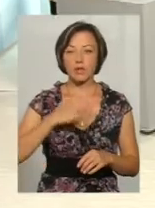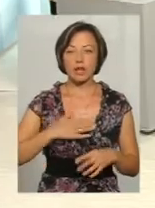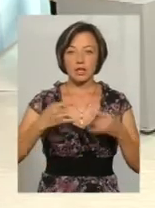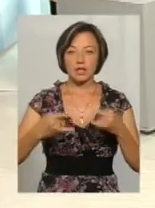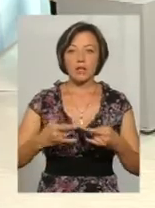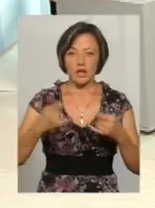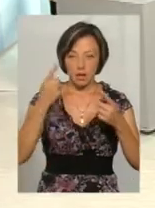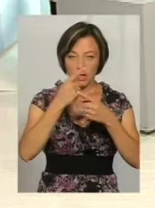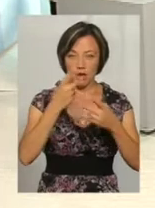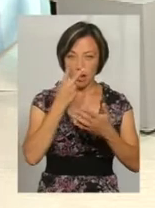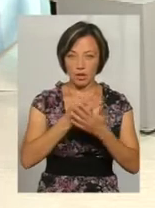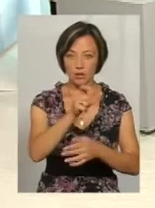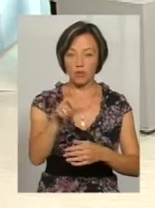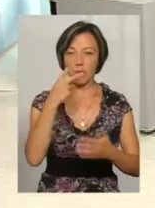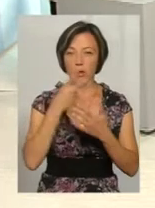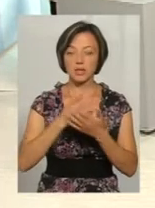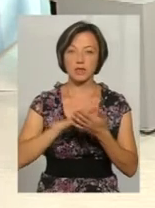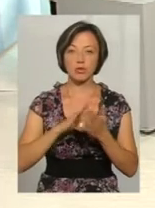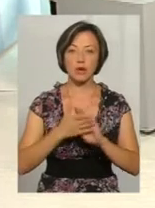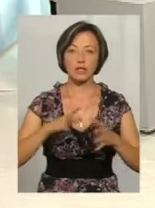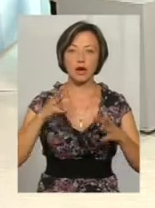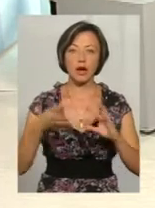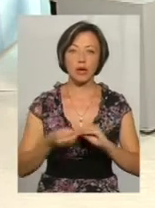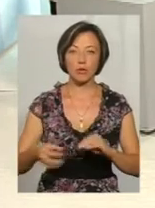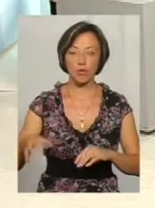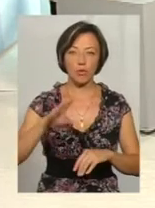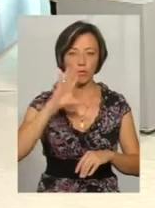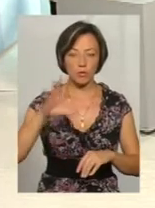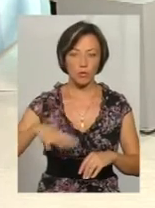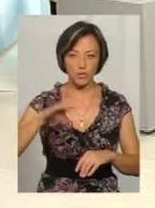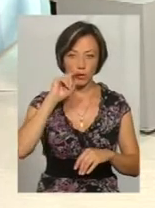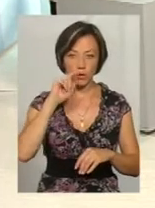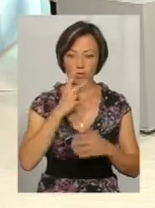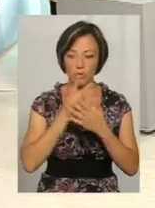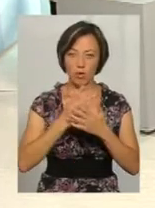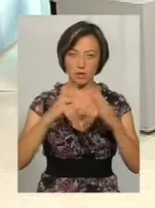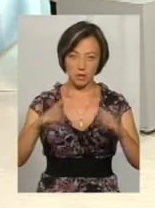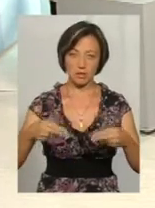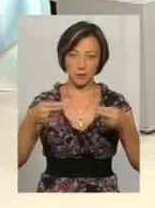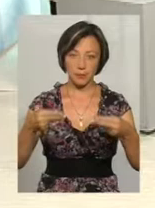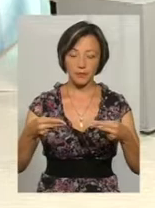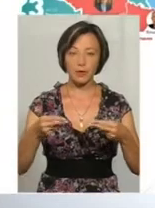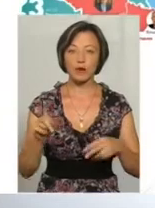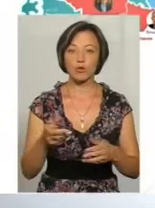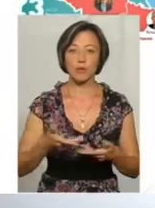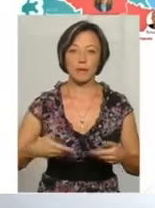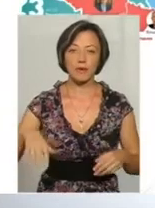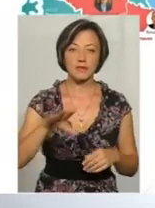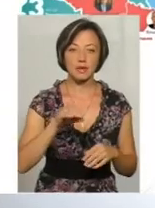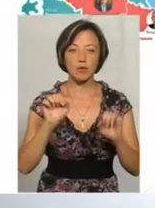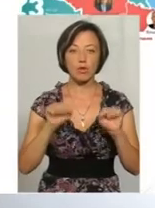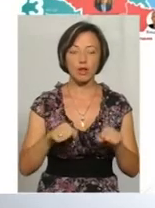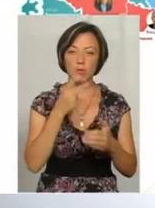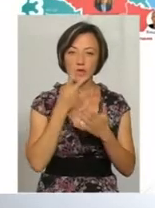телеглядачі побачили загальну картину, яка відбулася по Україні. Прошу режисерів вивести її на екран, щоб ми всі